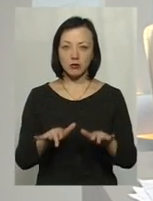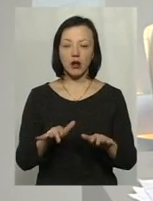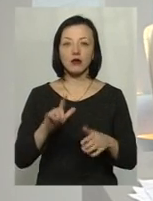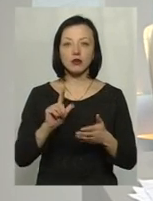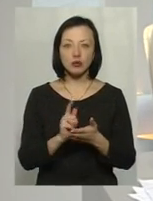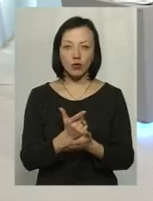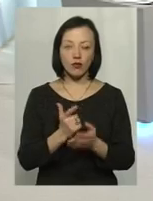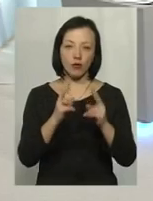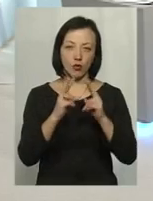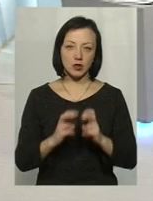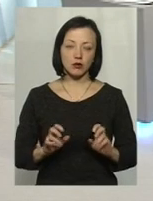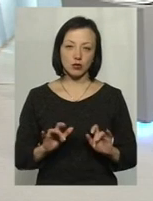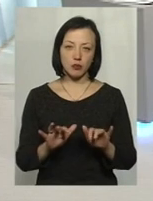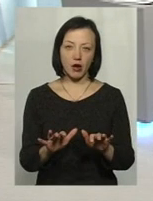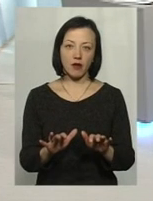вкотре розгляду справи,